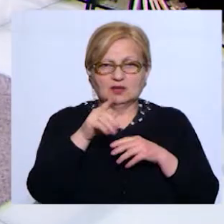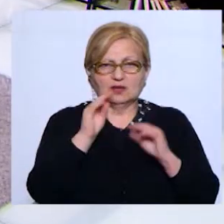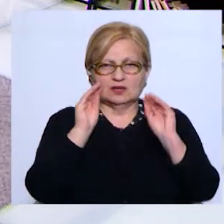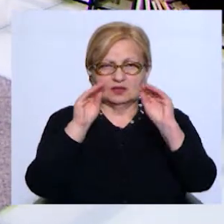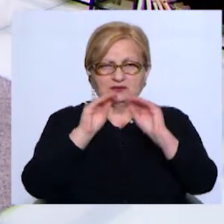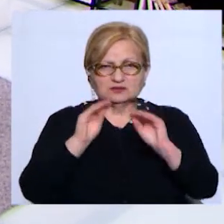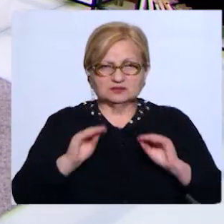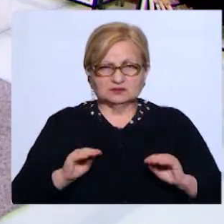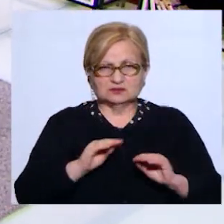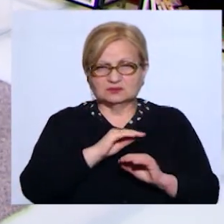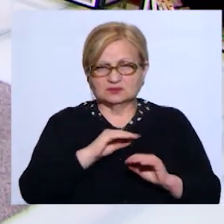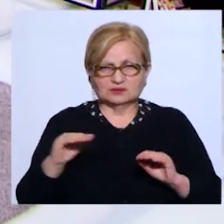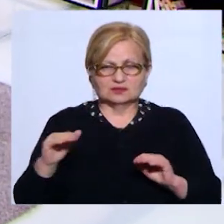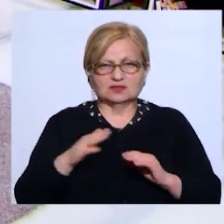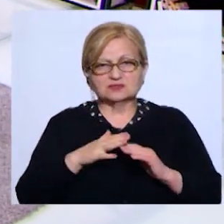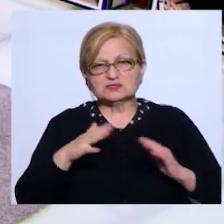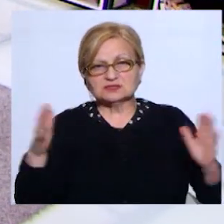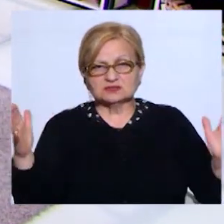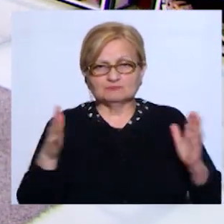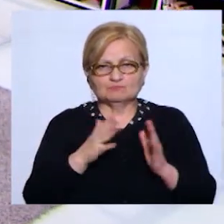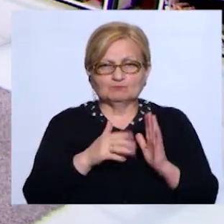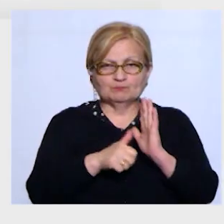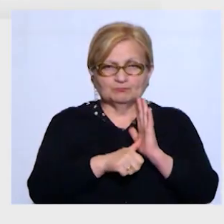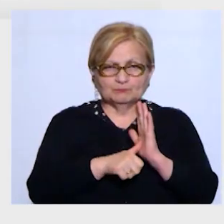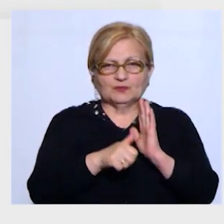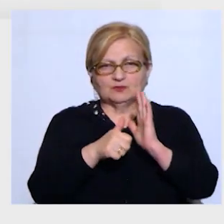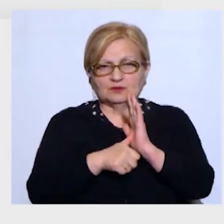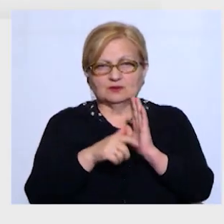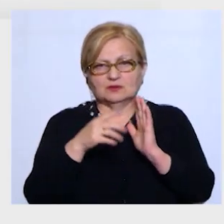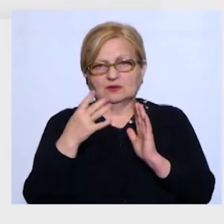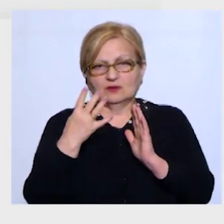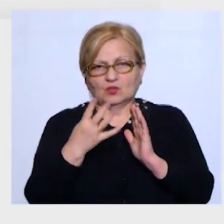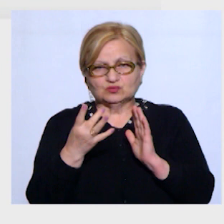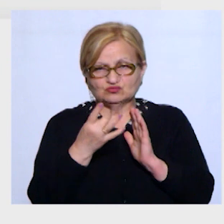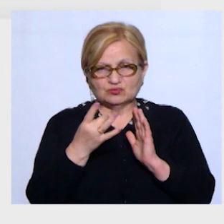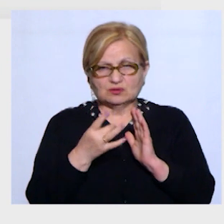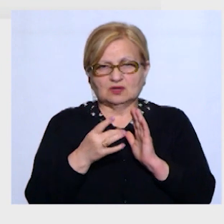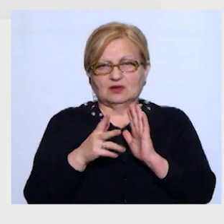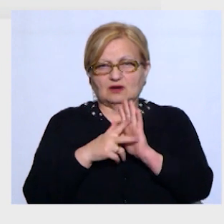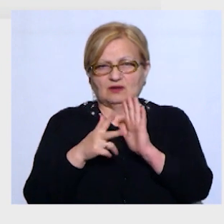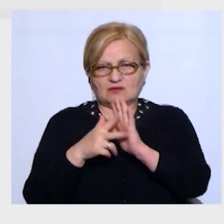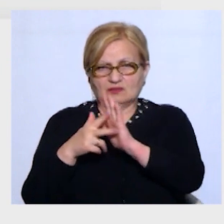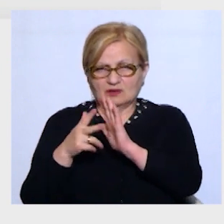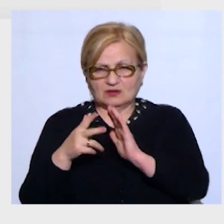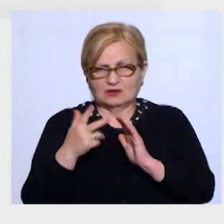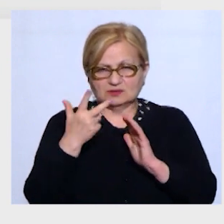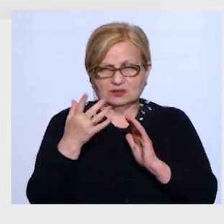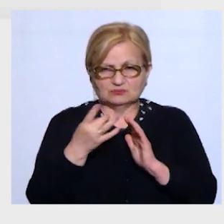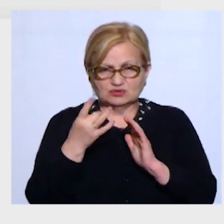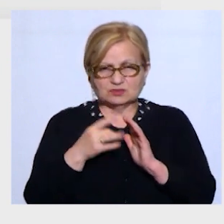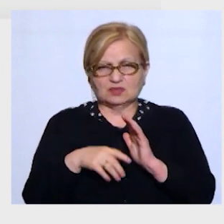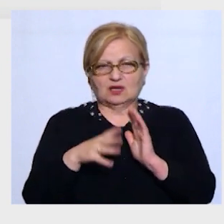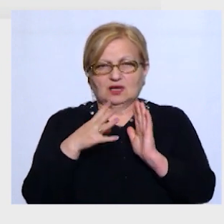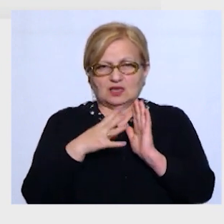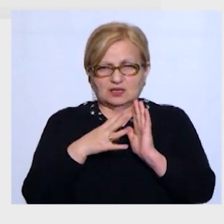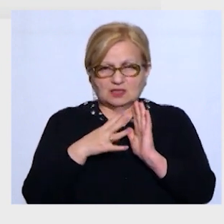დავლა ბოლოს წრეს ეს დადობის მიხედვით, ხო? ანუ 6 6 6 6 4-ჯერ გამეორდა 6, მე 8 8 8 3-ჯერ გამეორდა